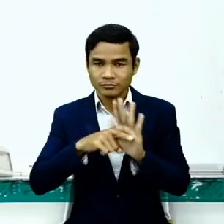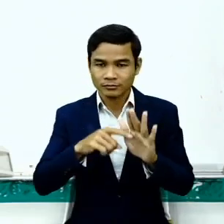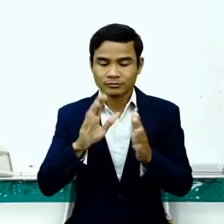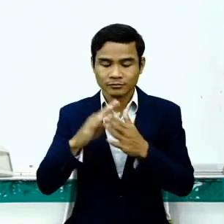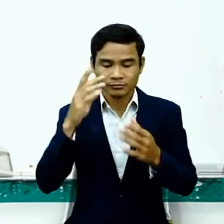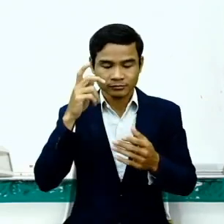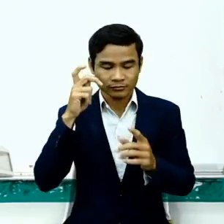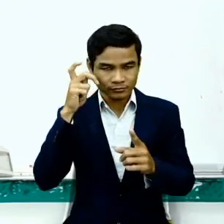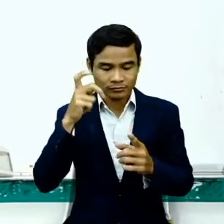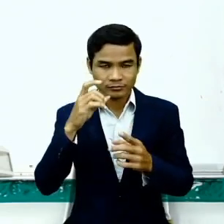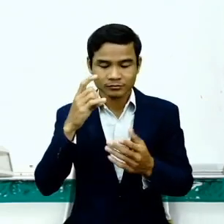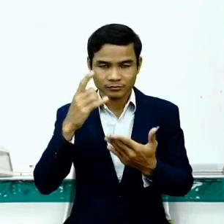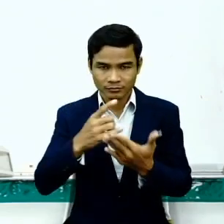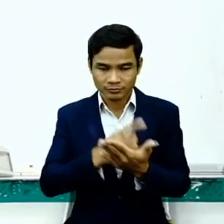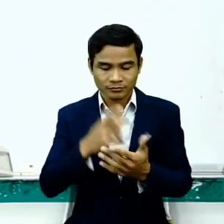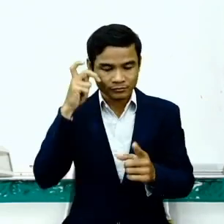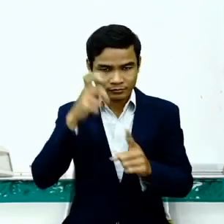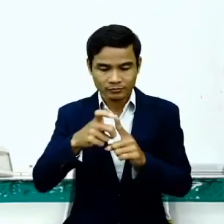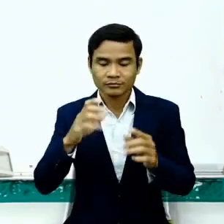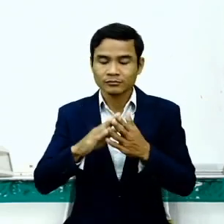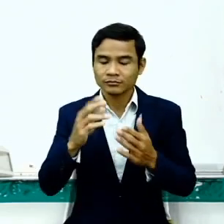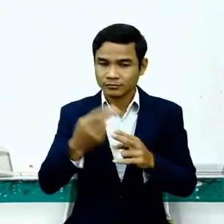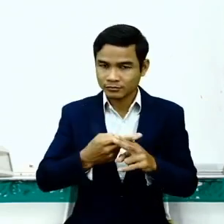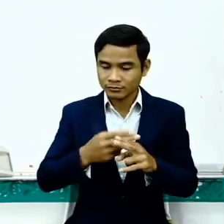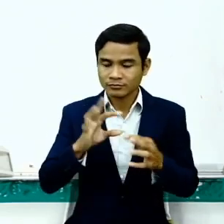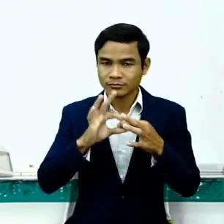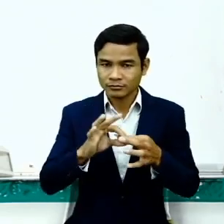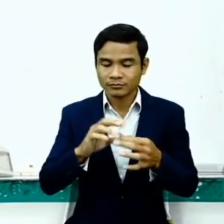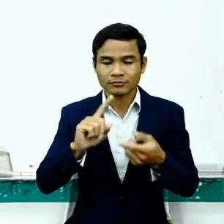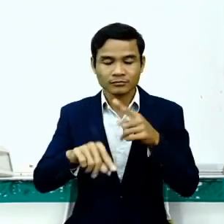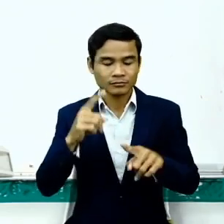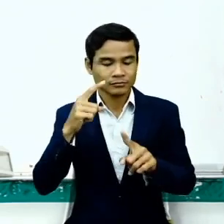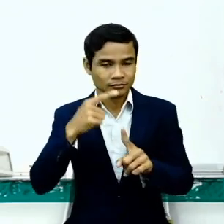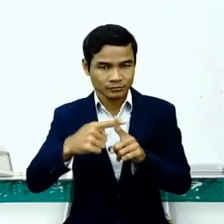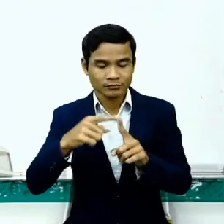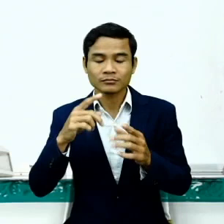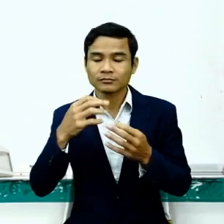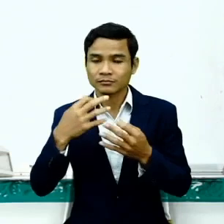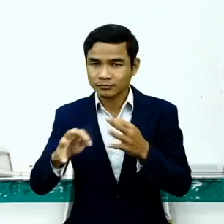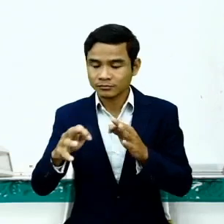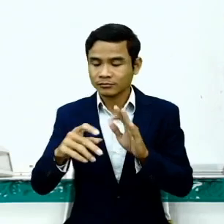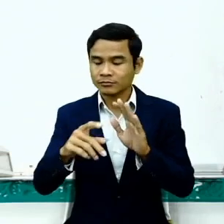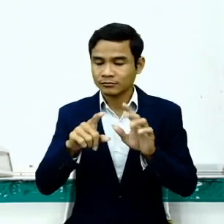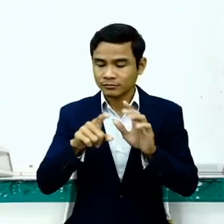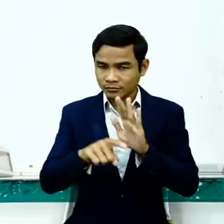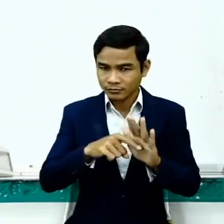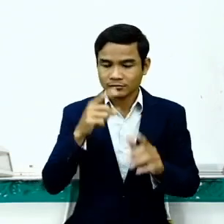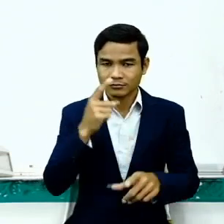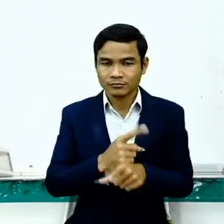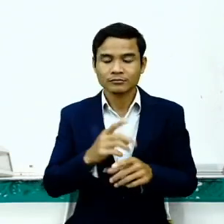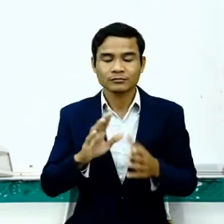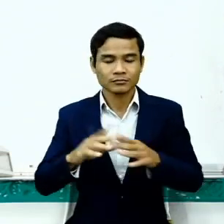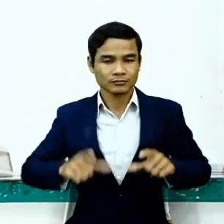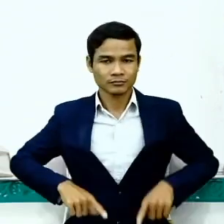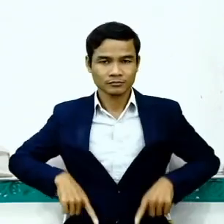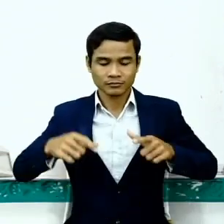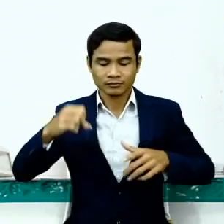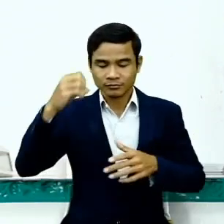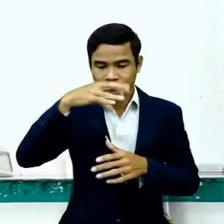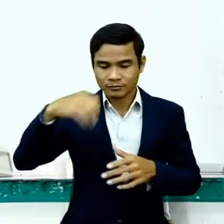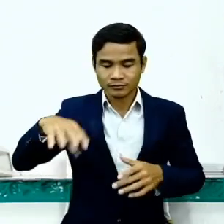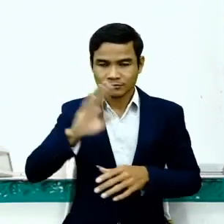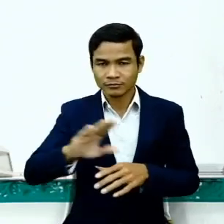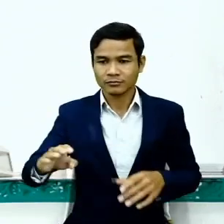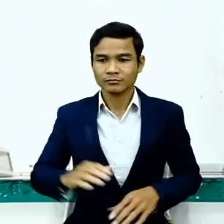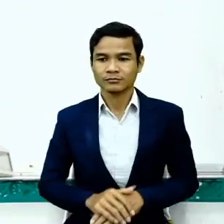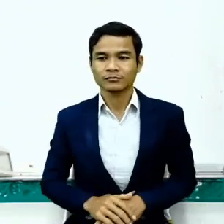bùm nóng ở cốt, ạ nụ vót chà. Tùm nẹ tùm nóng ra viên vị thị bốc nâng vị thị đó, ban trâm trấy. Chà nơi khẩn chìm vị phiếp rùn nếp bà chạm thang